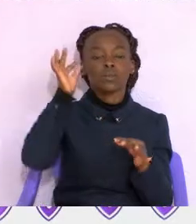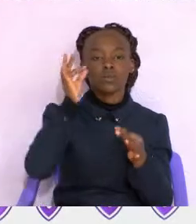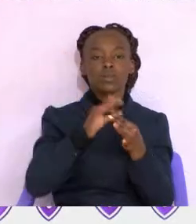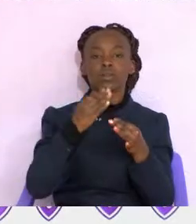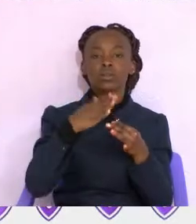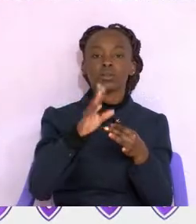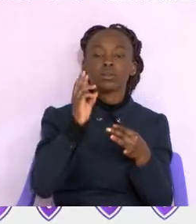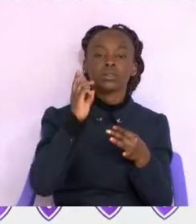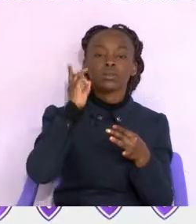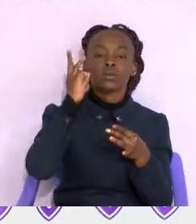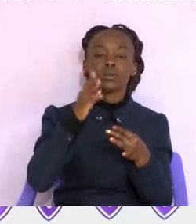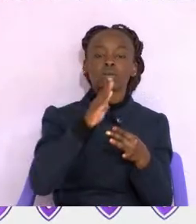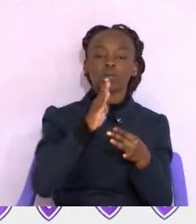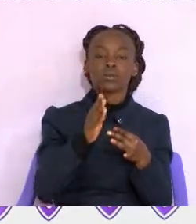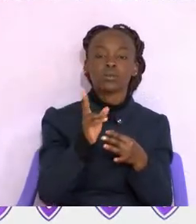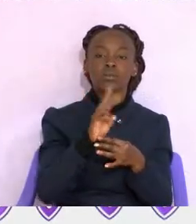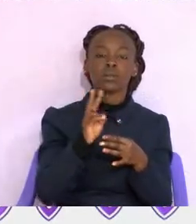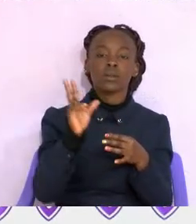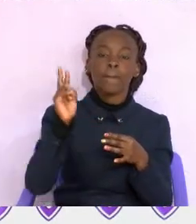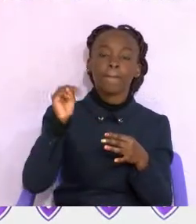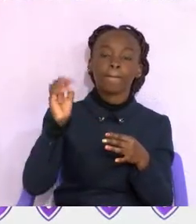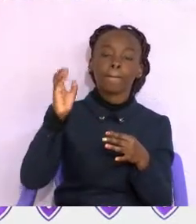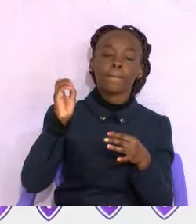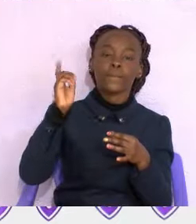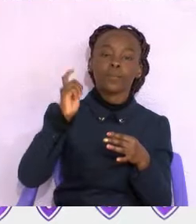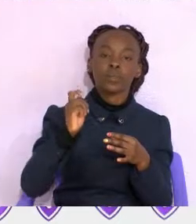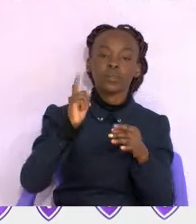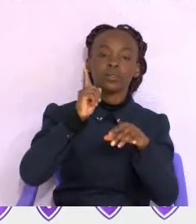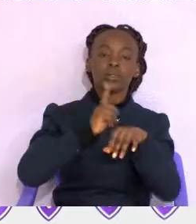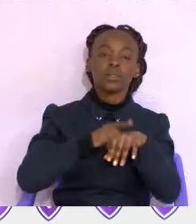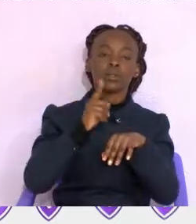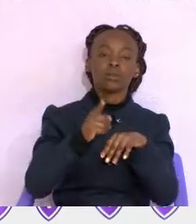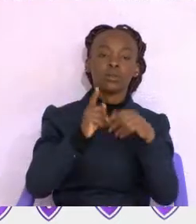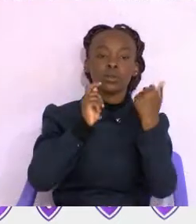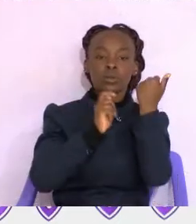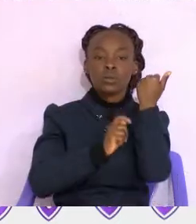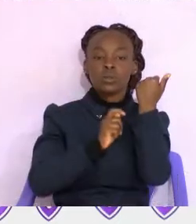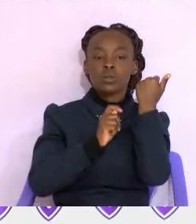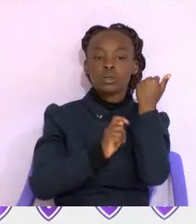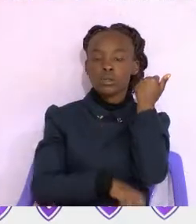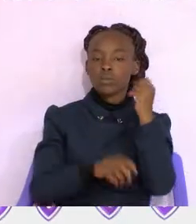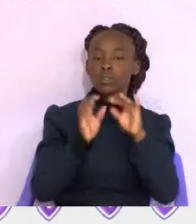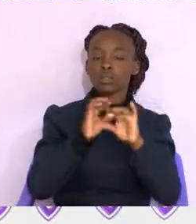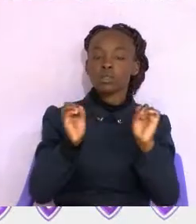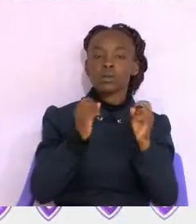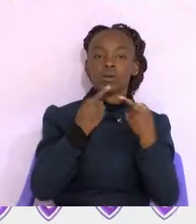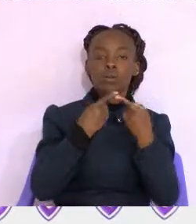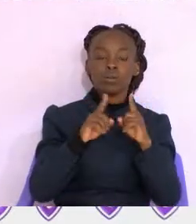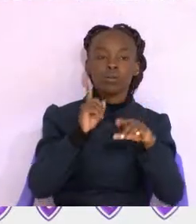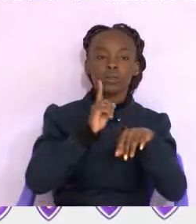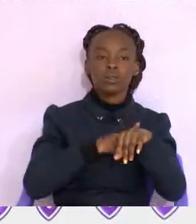itajulikana. Haijulikani kwa wakati haijajaribiwa. Inajulikana wakati